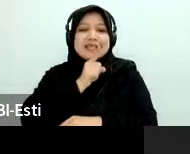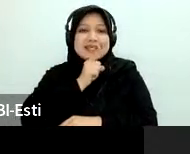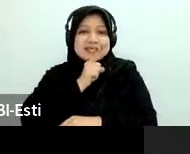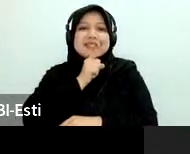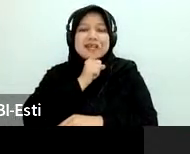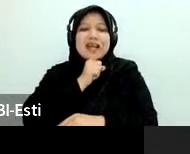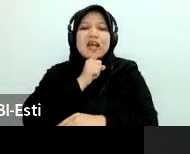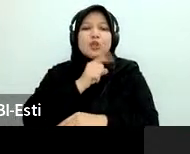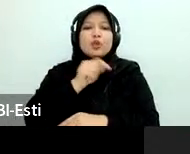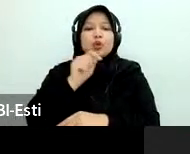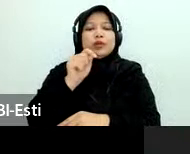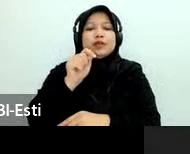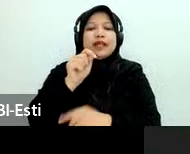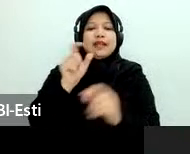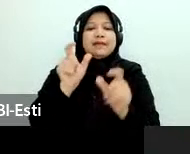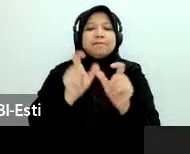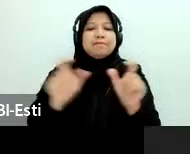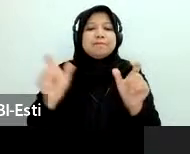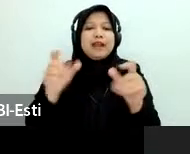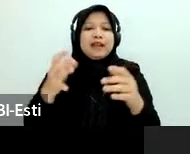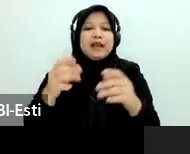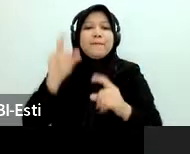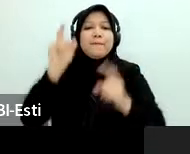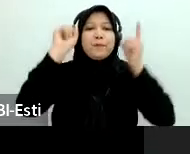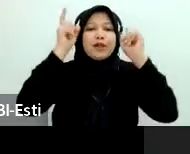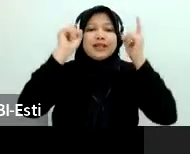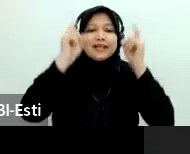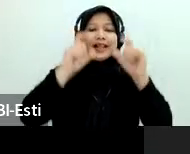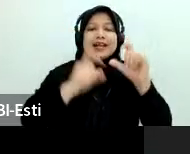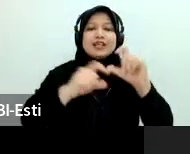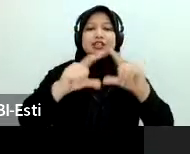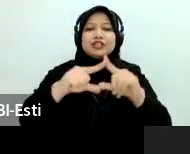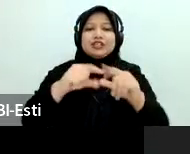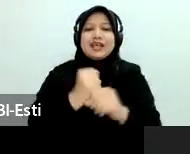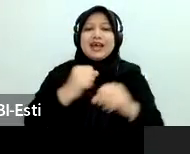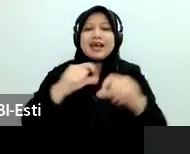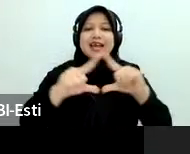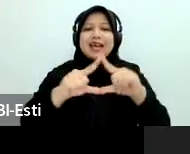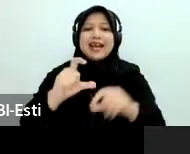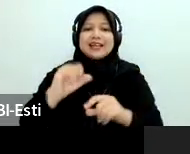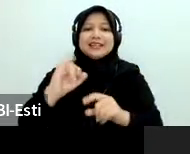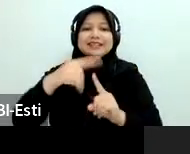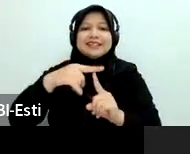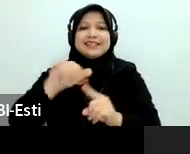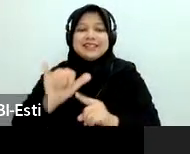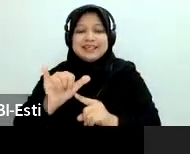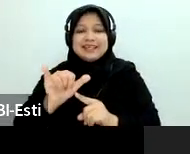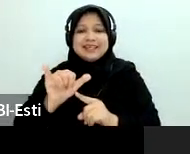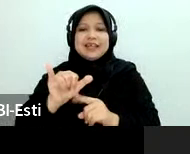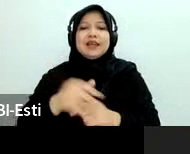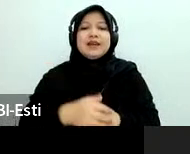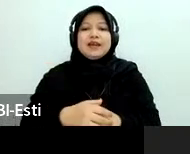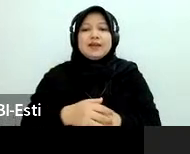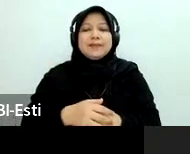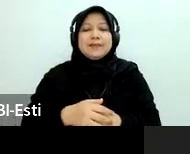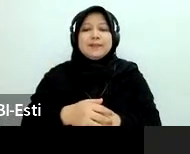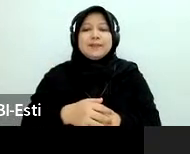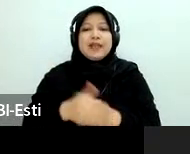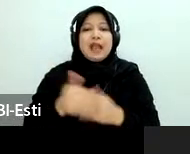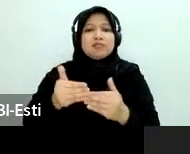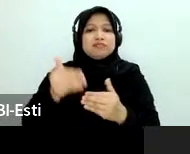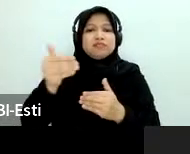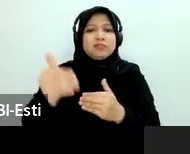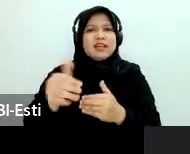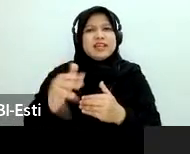istilah politik dan politikus strategis kemudian muncul beberapa abad setelah itu Mungkin sekitar abad